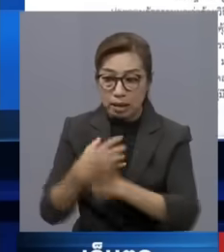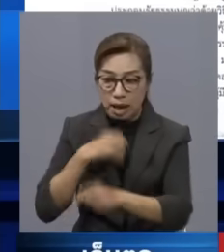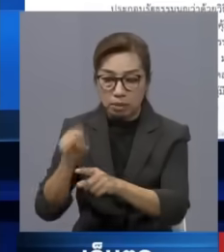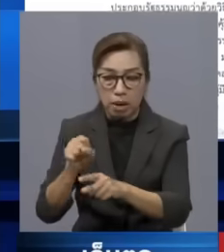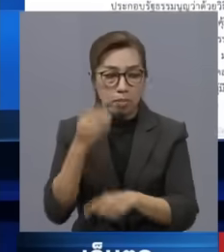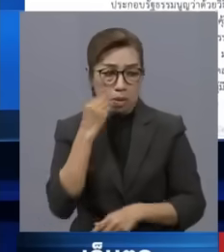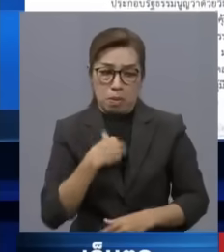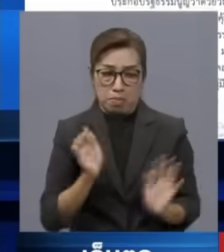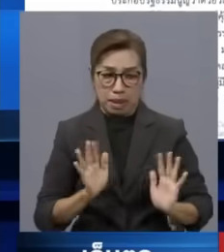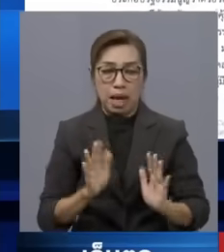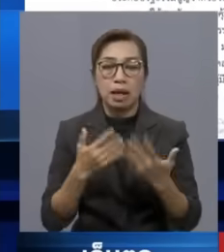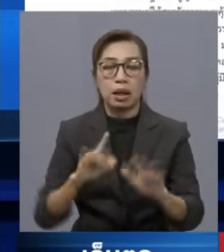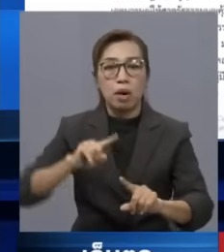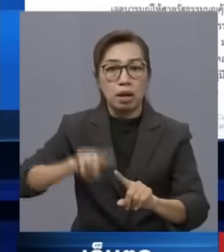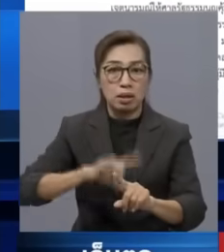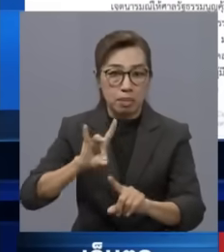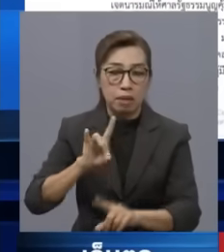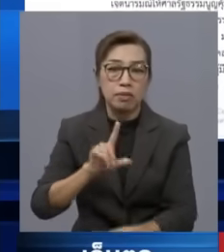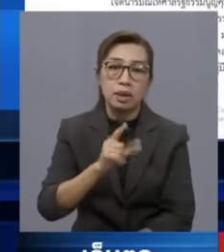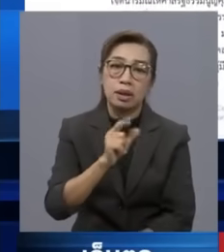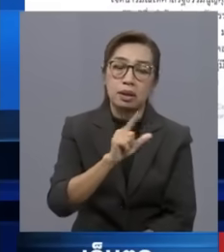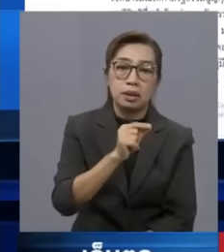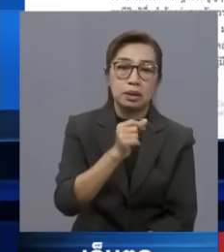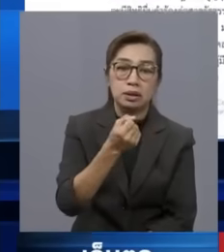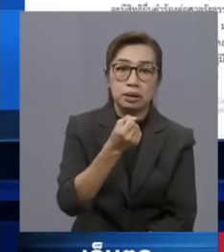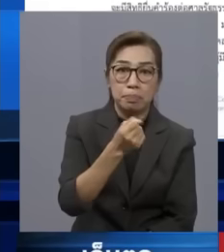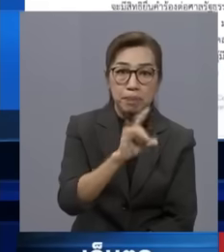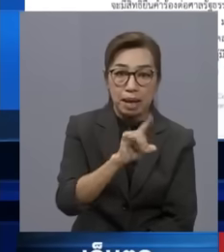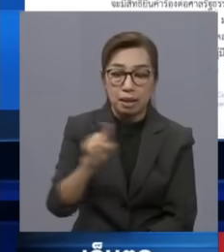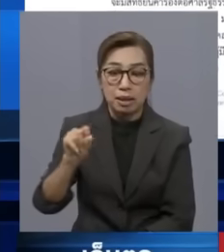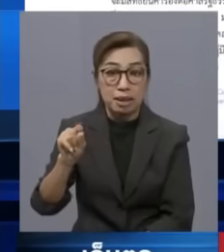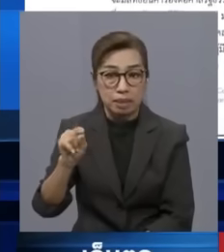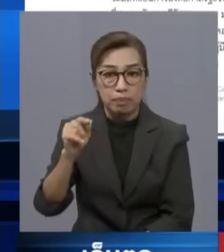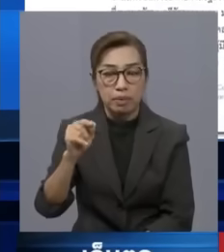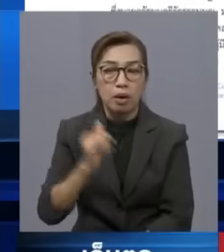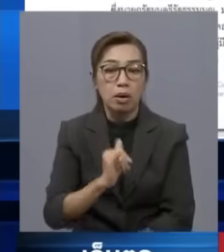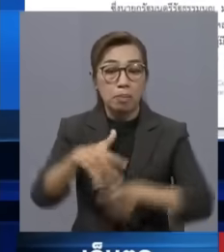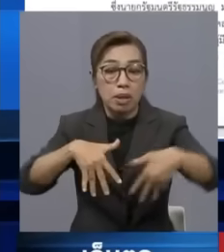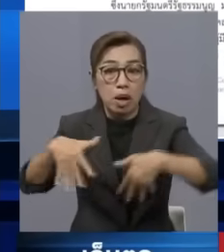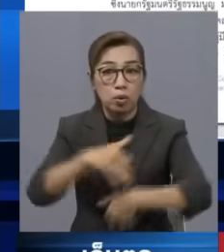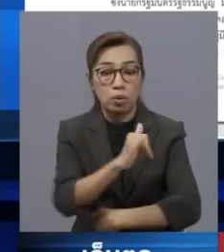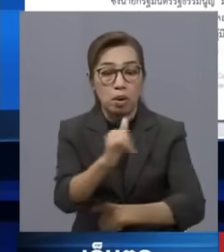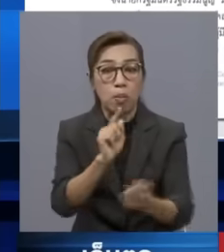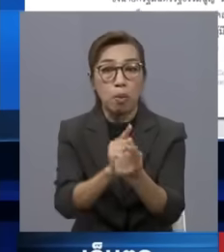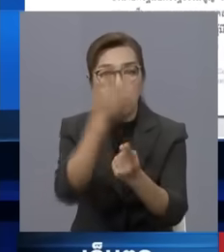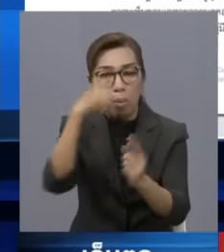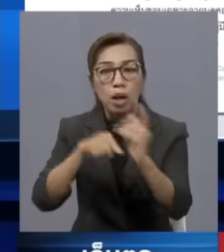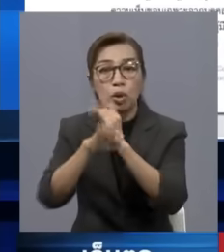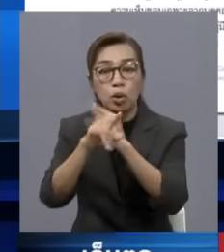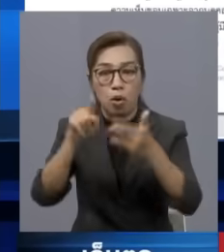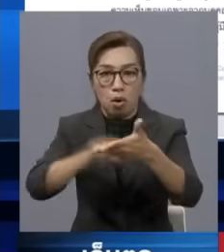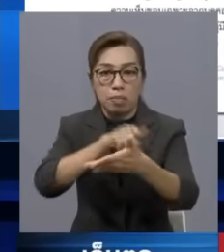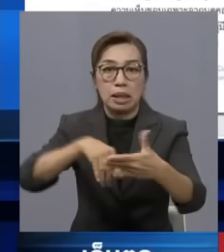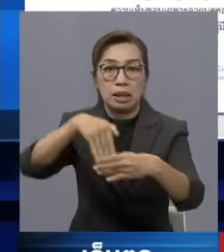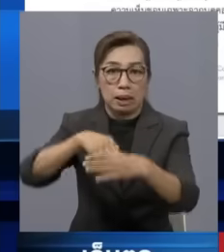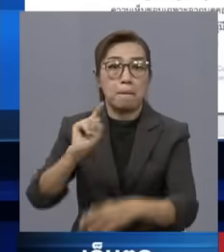ถึง 20สิงหาคมก็ยังคงลงพื้นที่ต่อเนื่องนะครับโดยเฉพาะอย่างยิ่งการช่วยหาเสียงเลือกตั้งซ่อมเขตจังหวัดระยอง